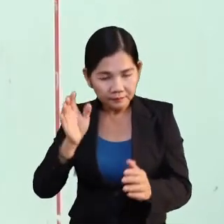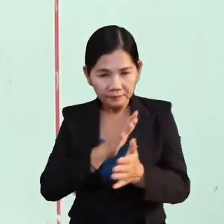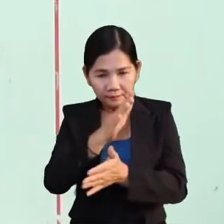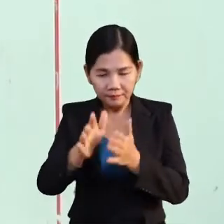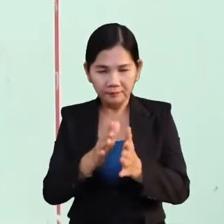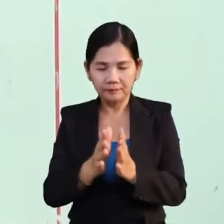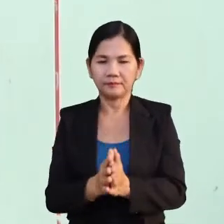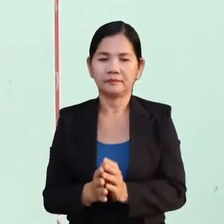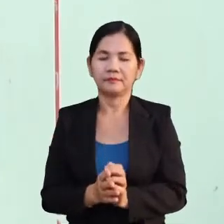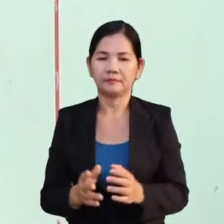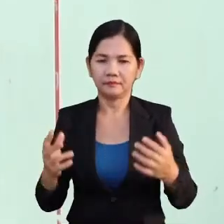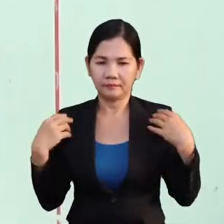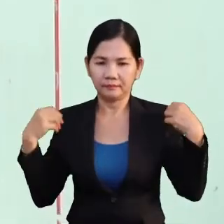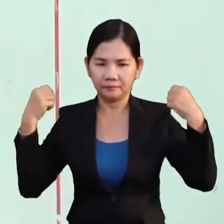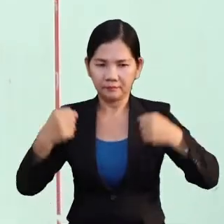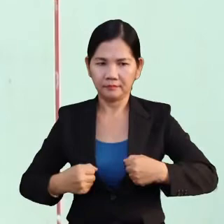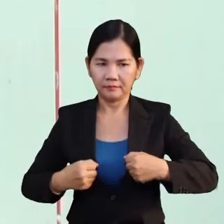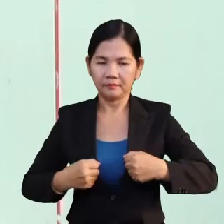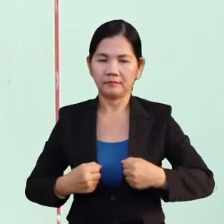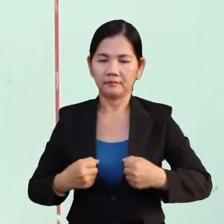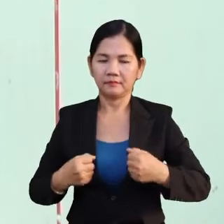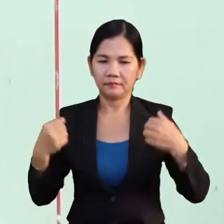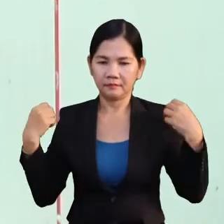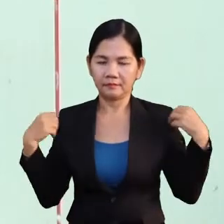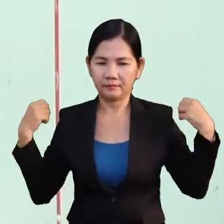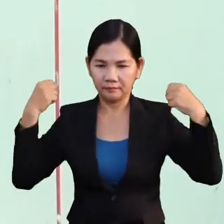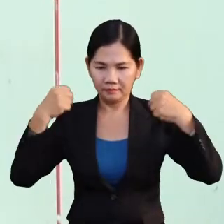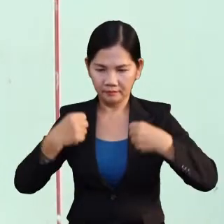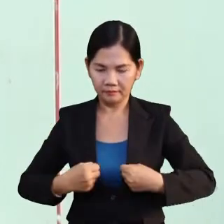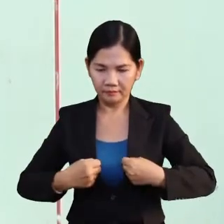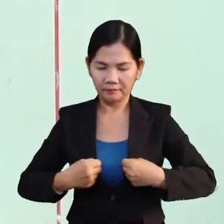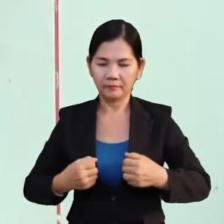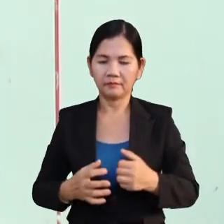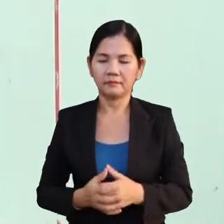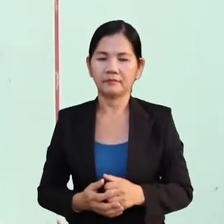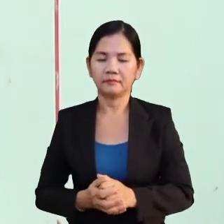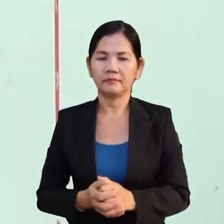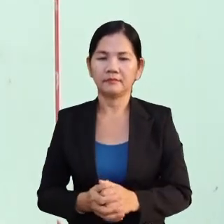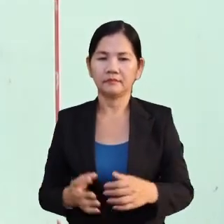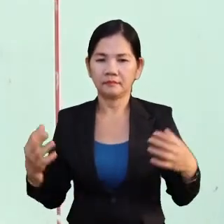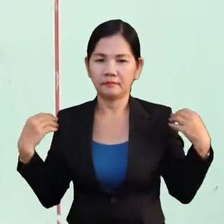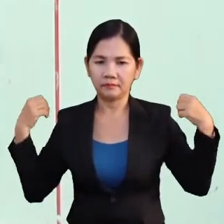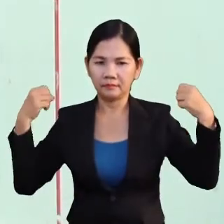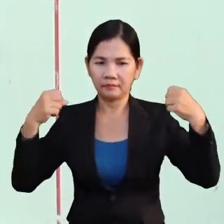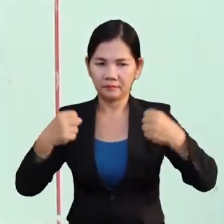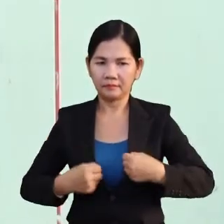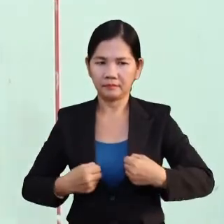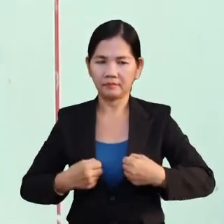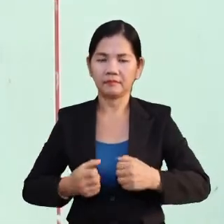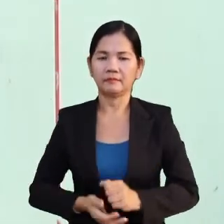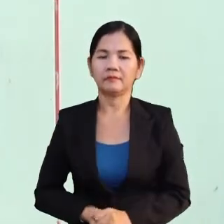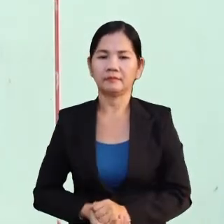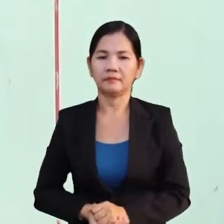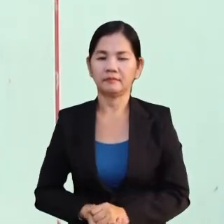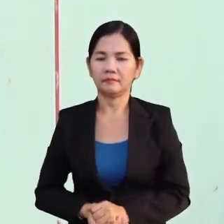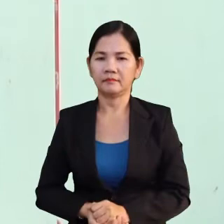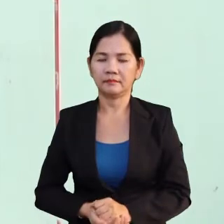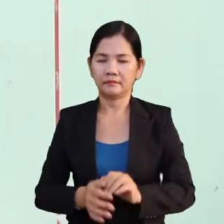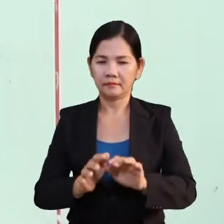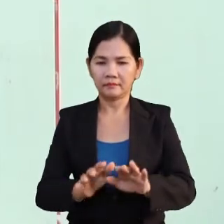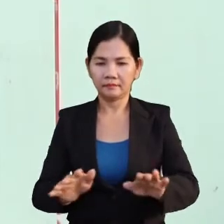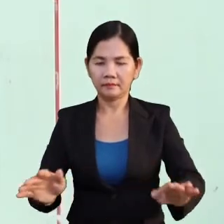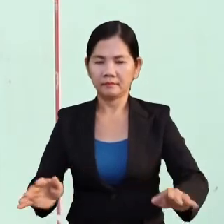ស្លៀកពាក់ចាកូនចូលរួមអានជាមួយអ្នកគ្រូចាប់ផ្ដើមស្លៀកពាក់ចាកូនអាន